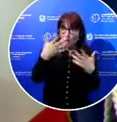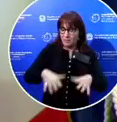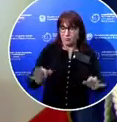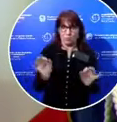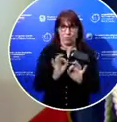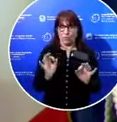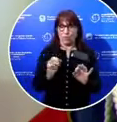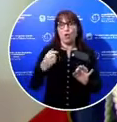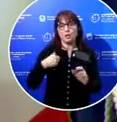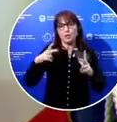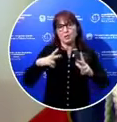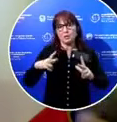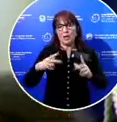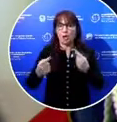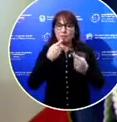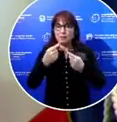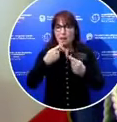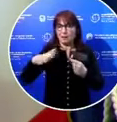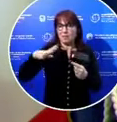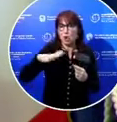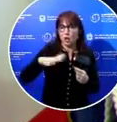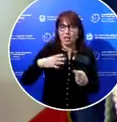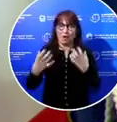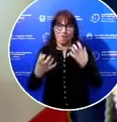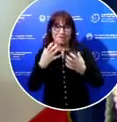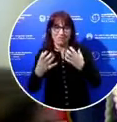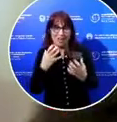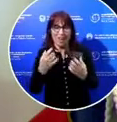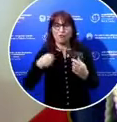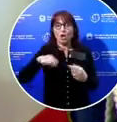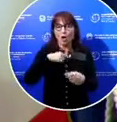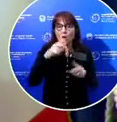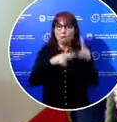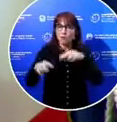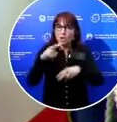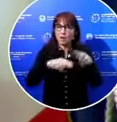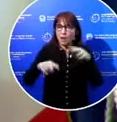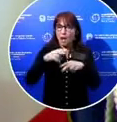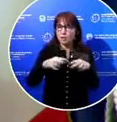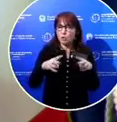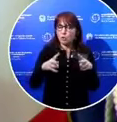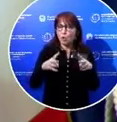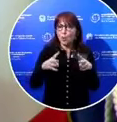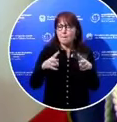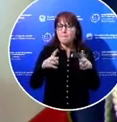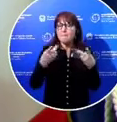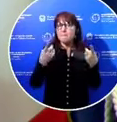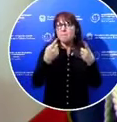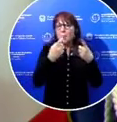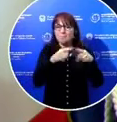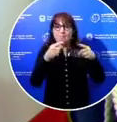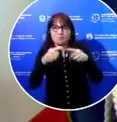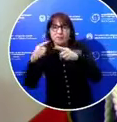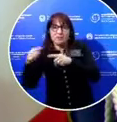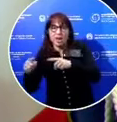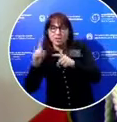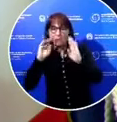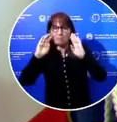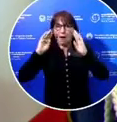Io confido in un dibattito che sia ricco, che sia vivace, abbiamo cercato di impostarlo su più dimensioni con un'attenzione di